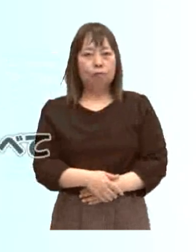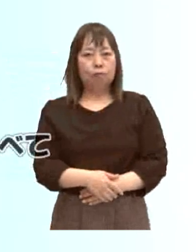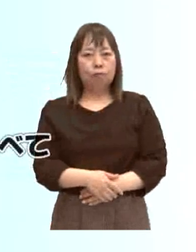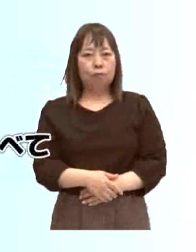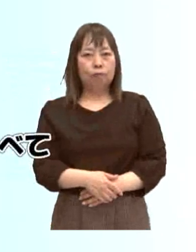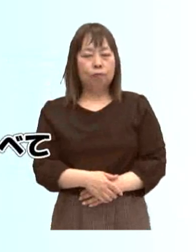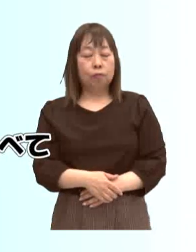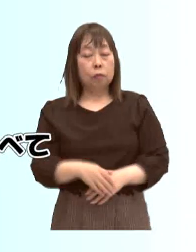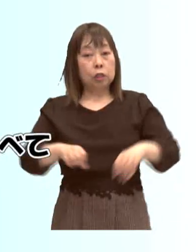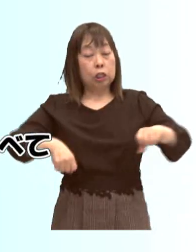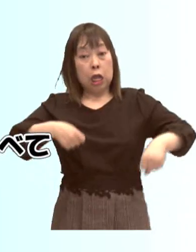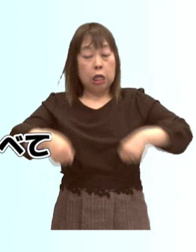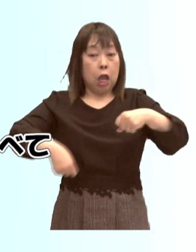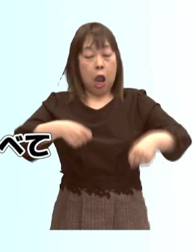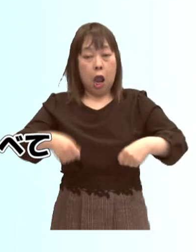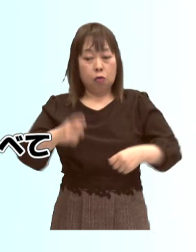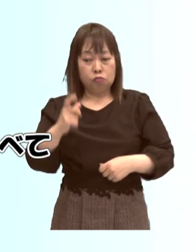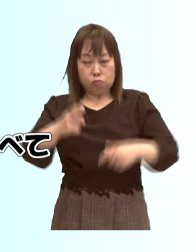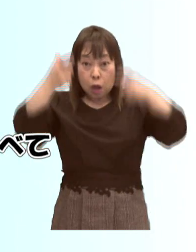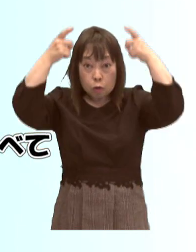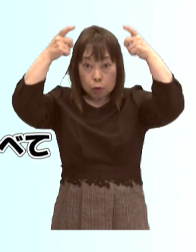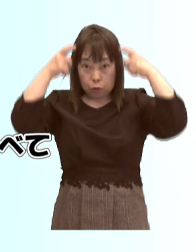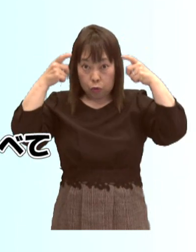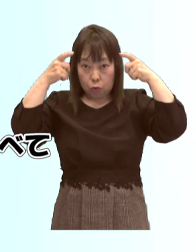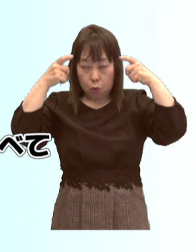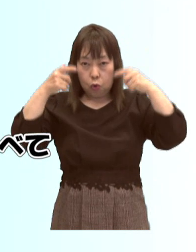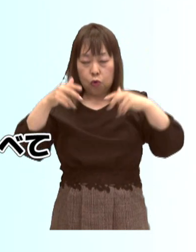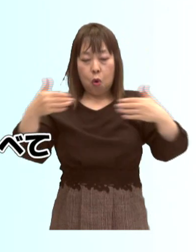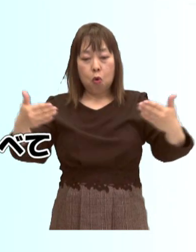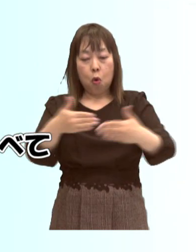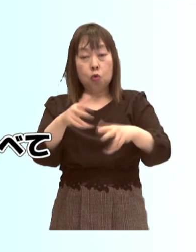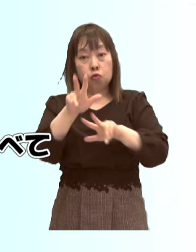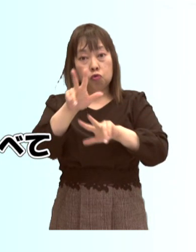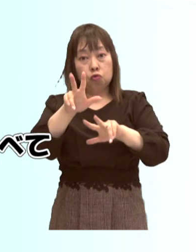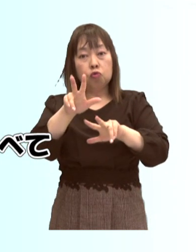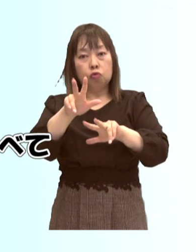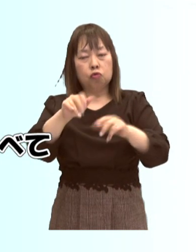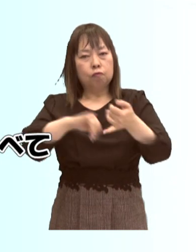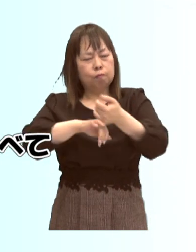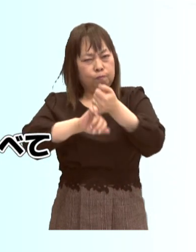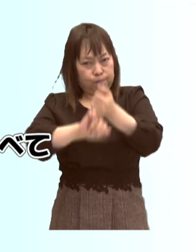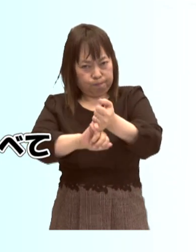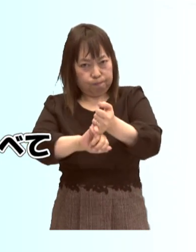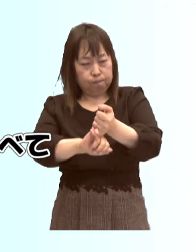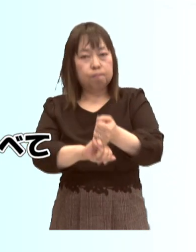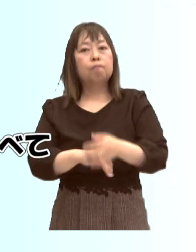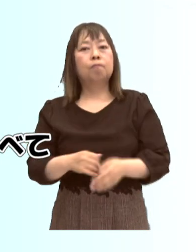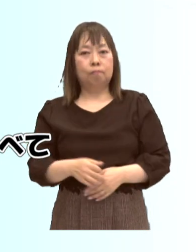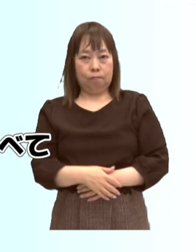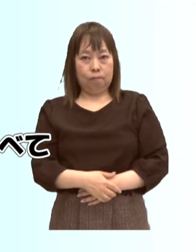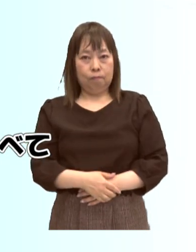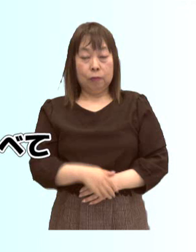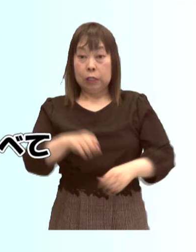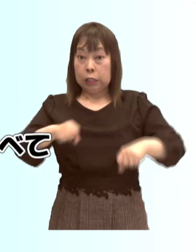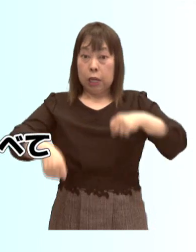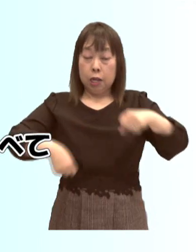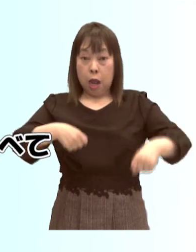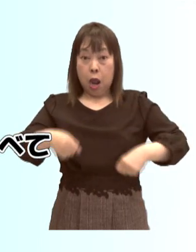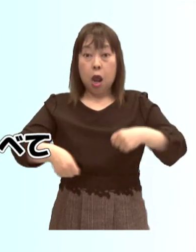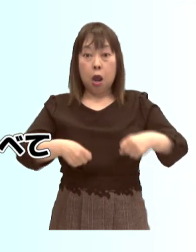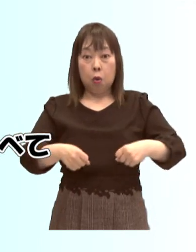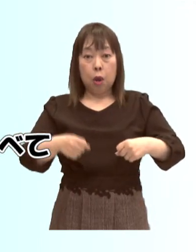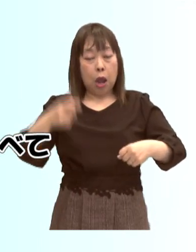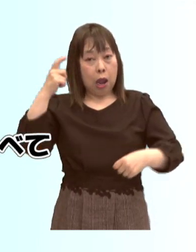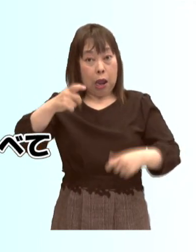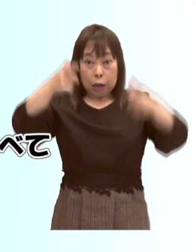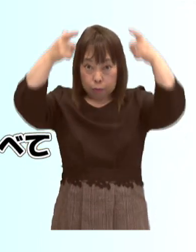自転車のヘルメット着用と交通ルール遵守の徹底について、自転車利用者はヘルメット着